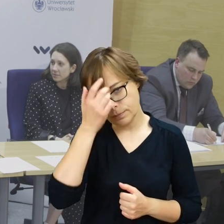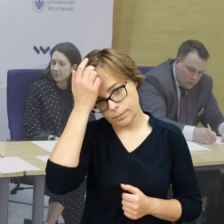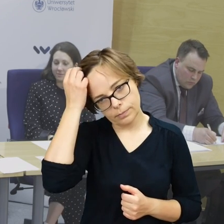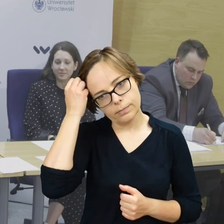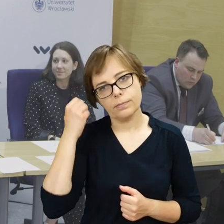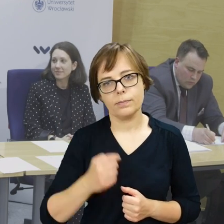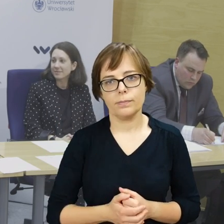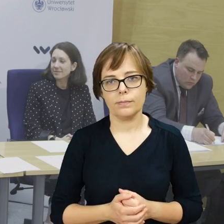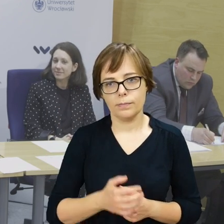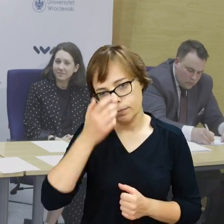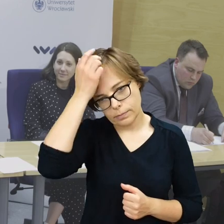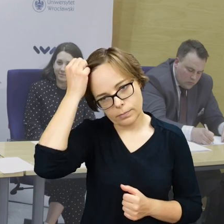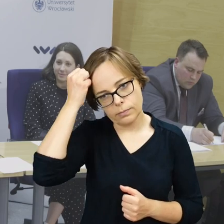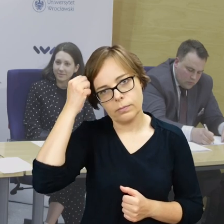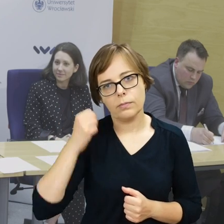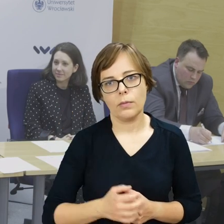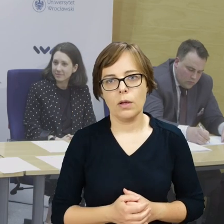Dziękuję.